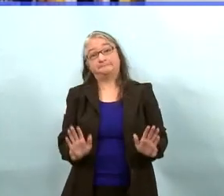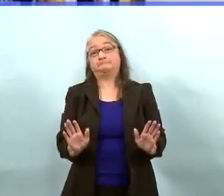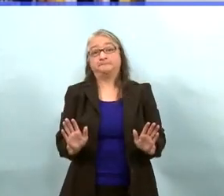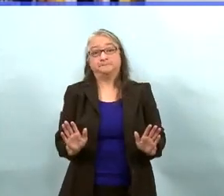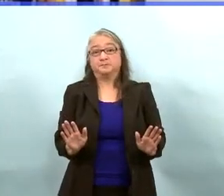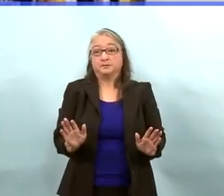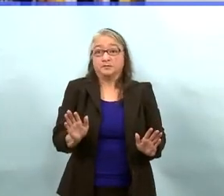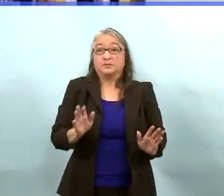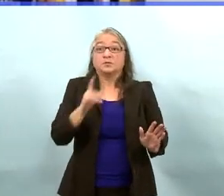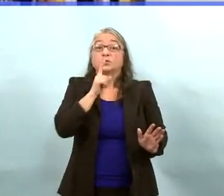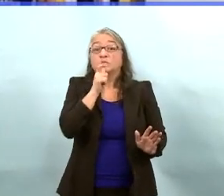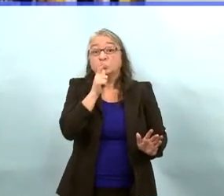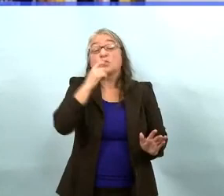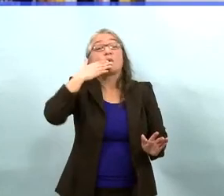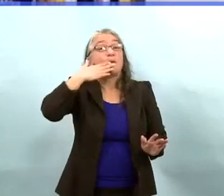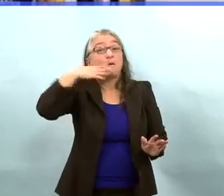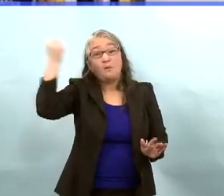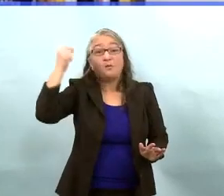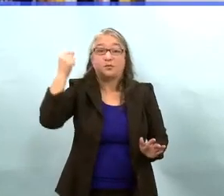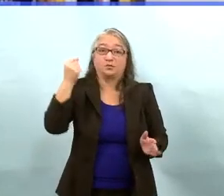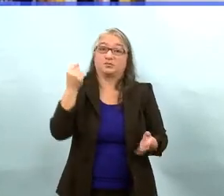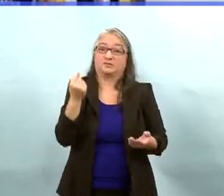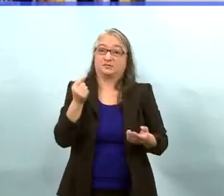dans certaines populations plus âgées,